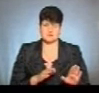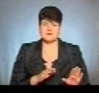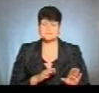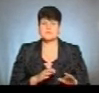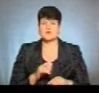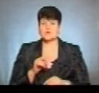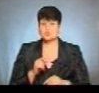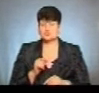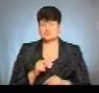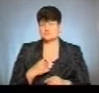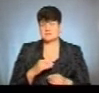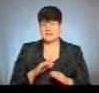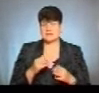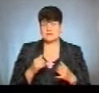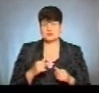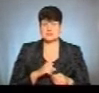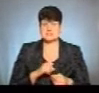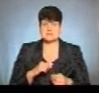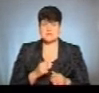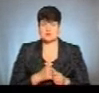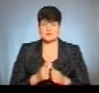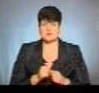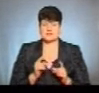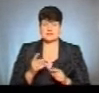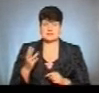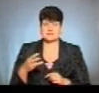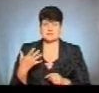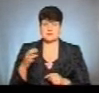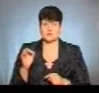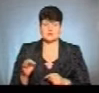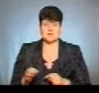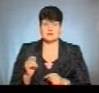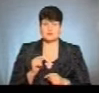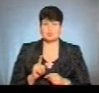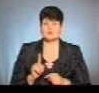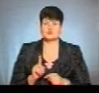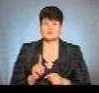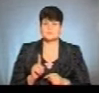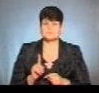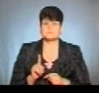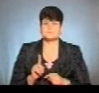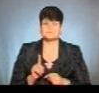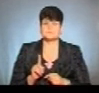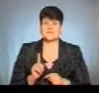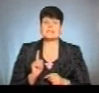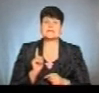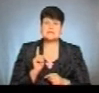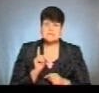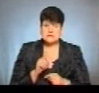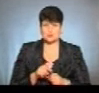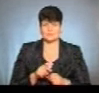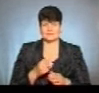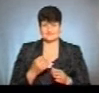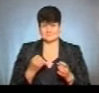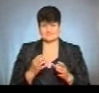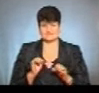не дивно, що в нас самовисуванців тільки 35%, тому що і то умовно можна